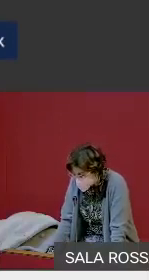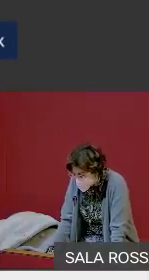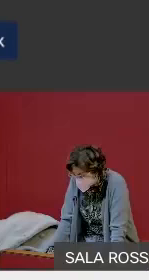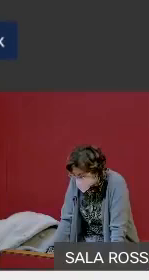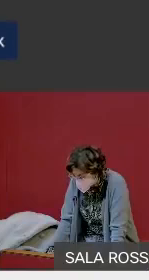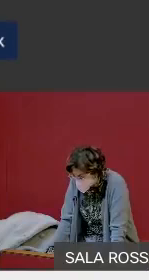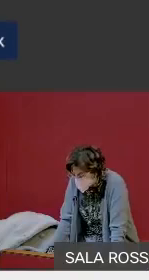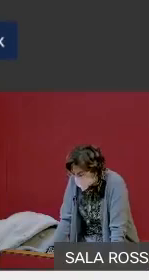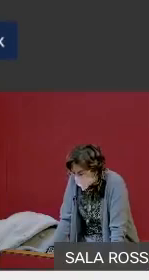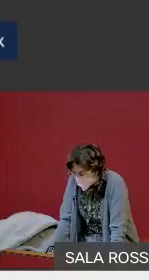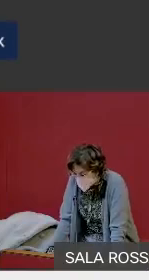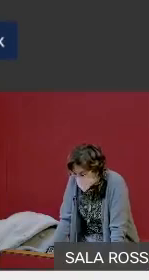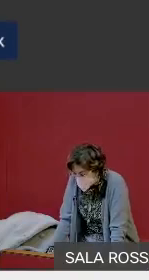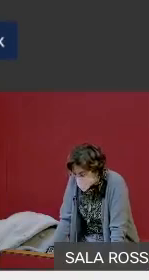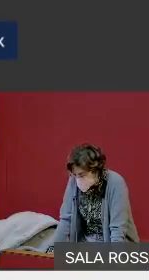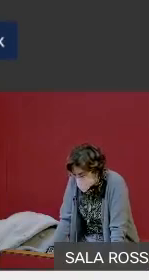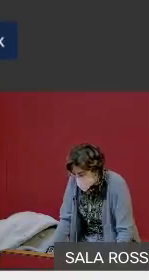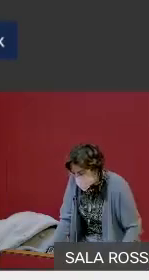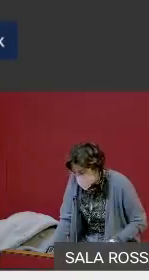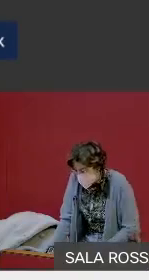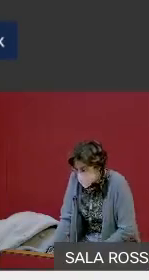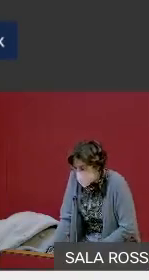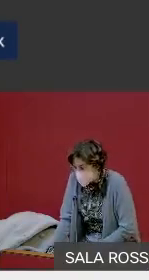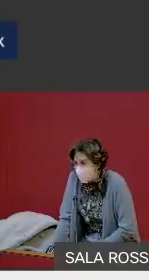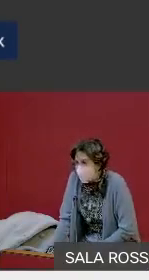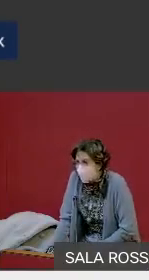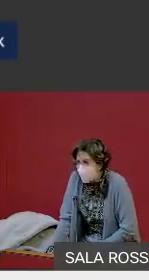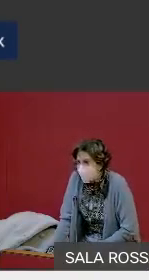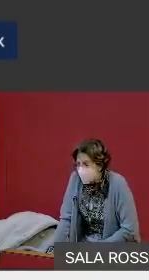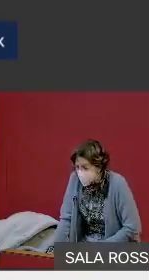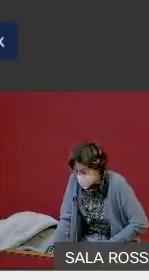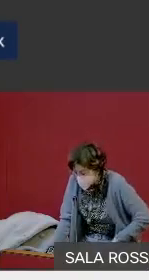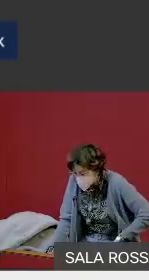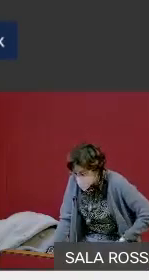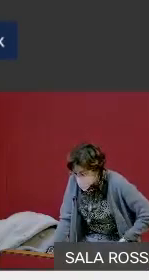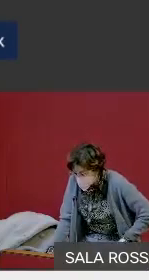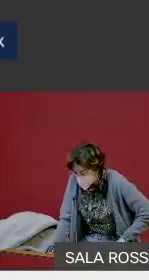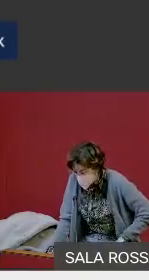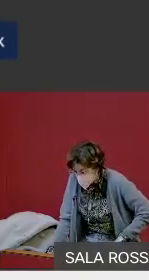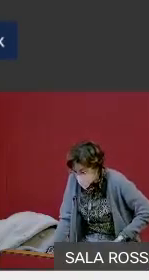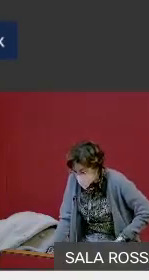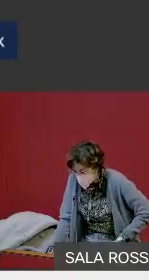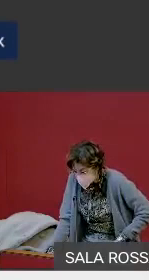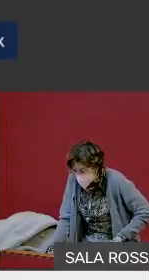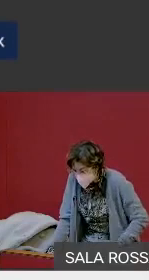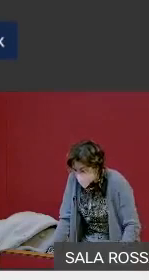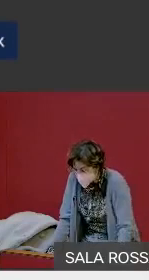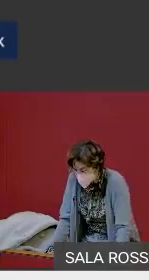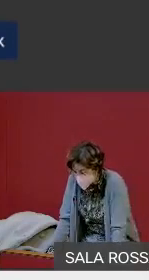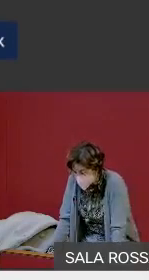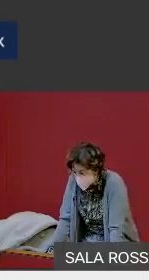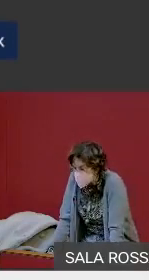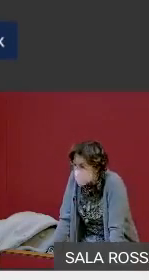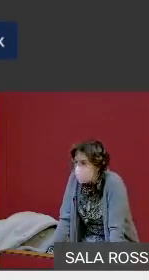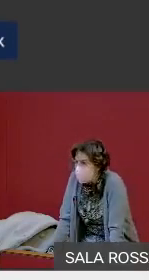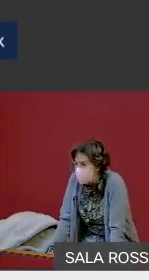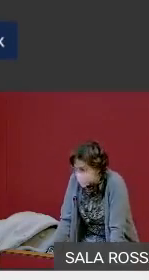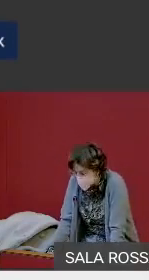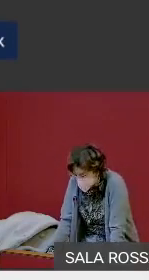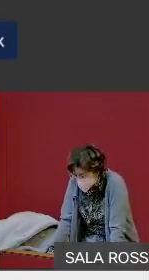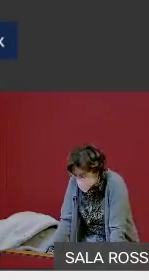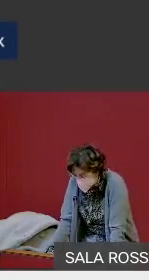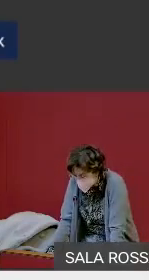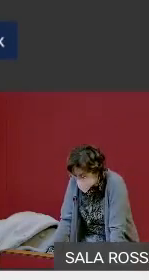degrado ed in condizioni obiettivamente precarie poi c'è una